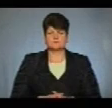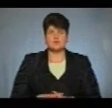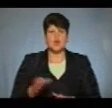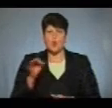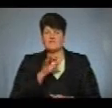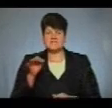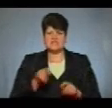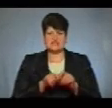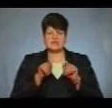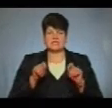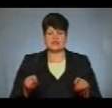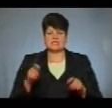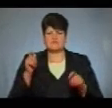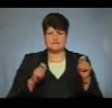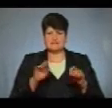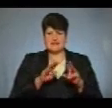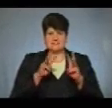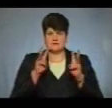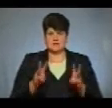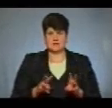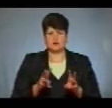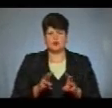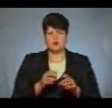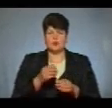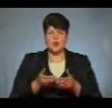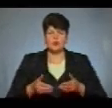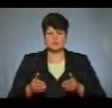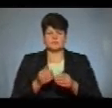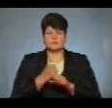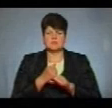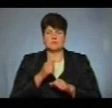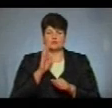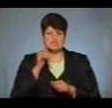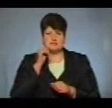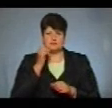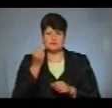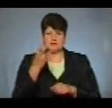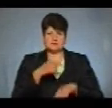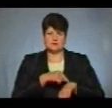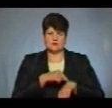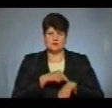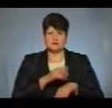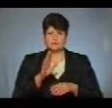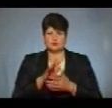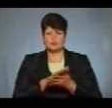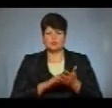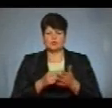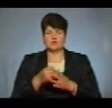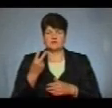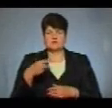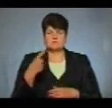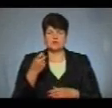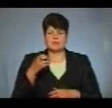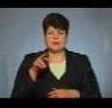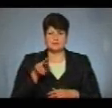Офіційне відкриття фестивалю «Не святі горшки ліплять» відбудеться завтра о 15-й годині. Триватиме захід до 21 липня. Про це